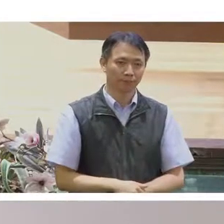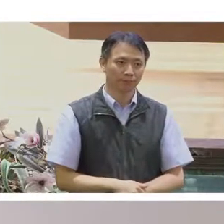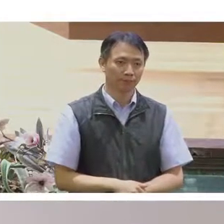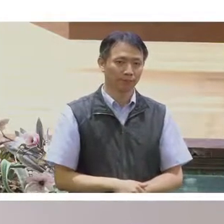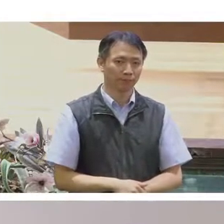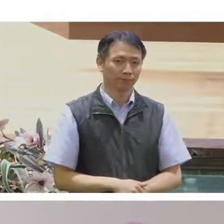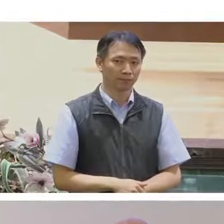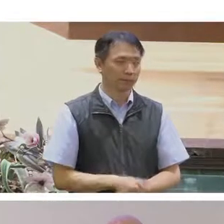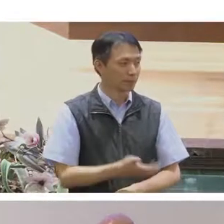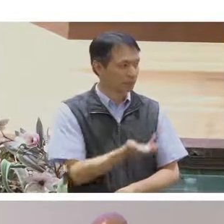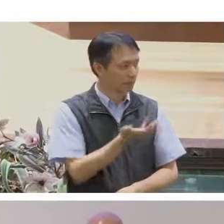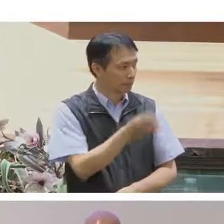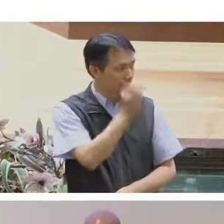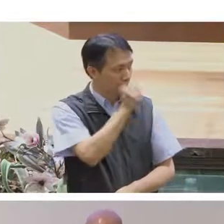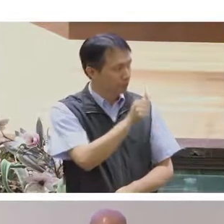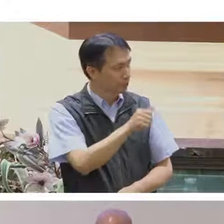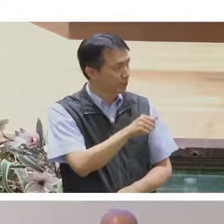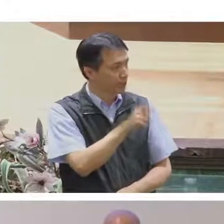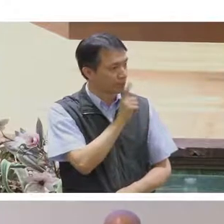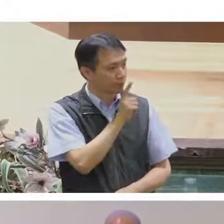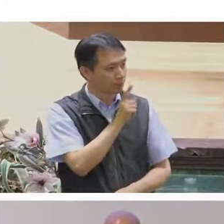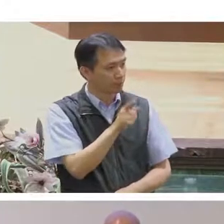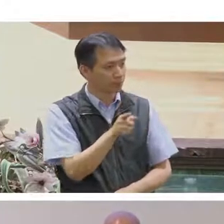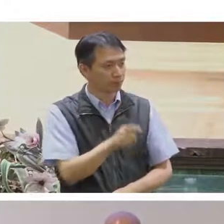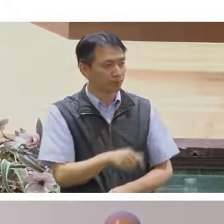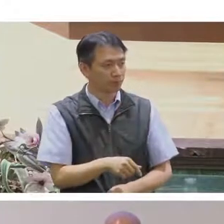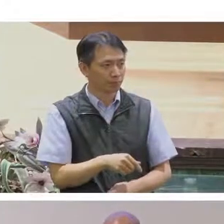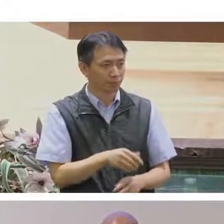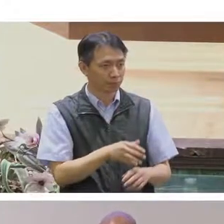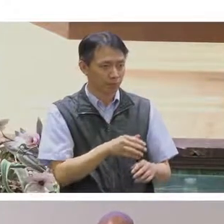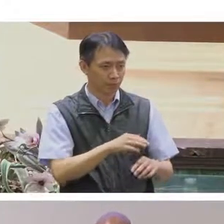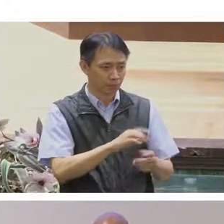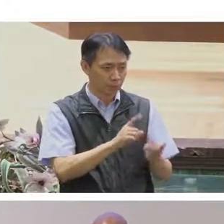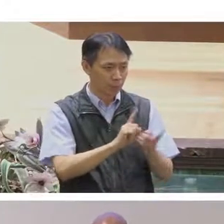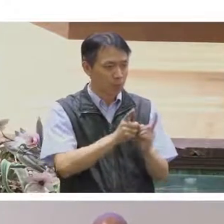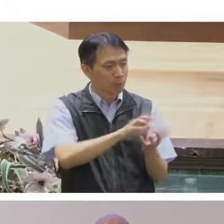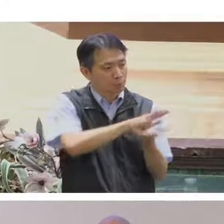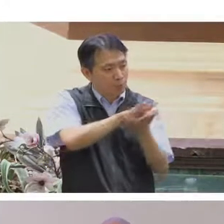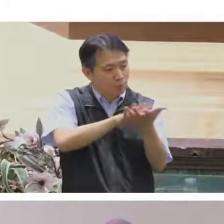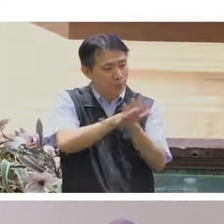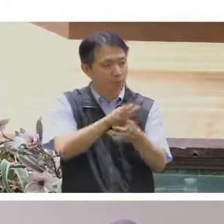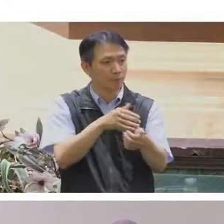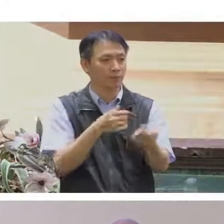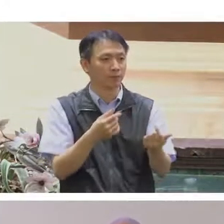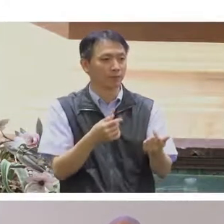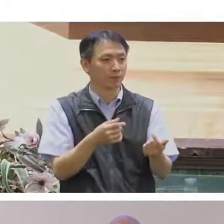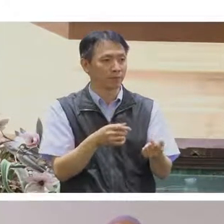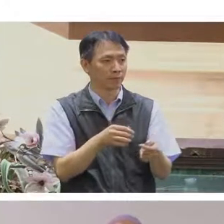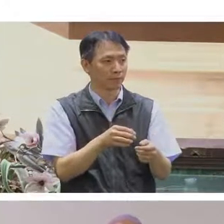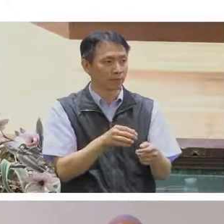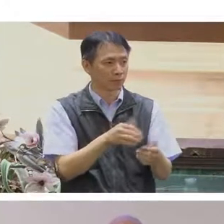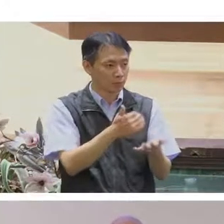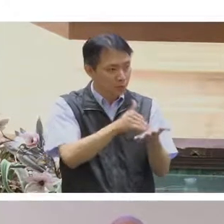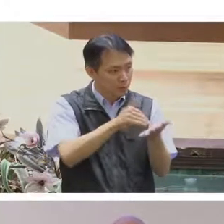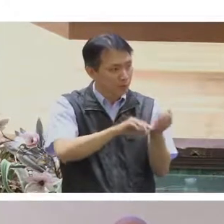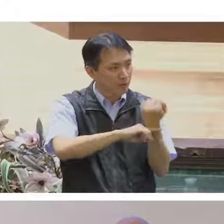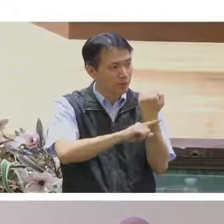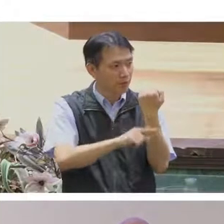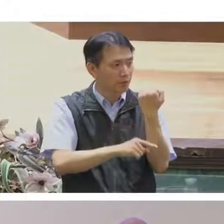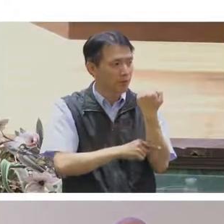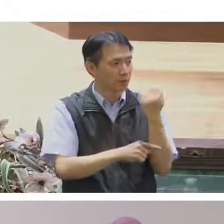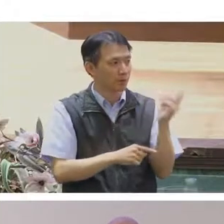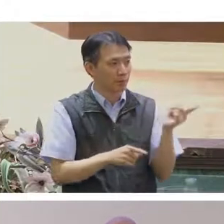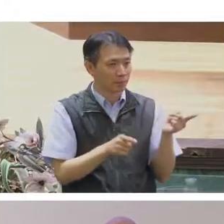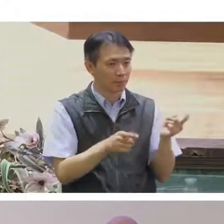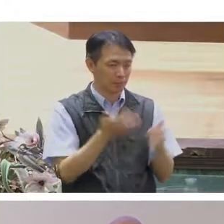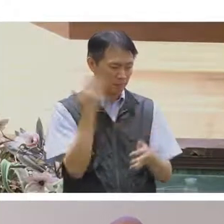我刚刚特别讲它是一种混淆，是因为我刚刚说了，我们用的演算法叫做 Enigma， 它是一个